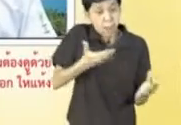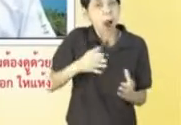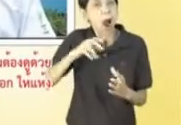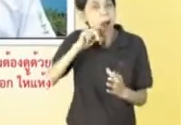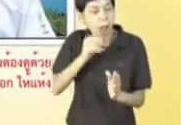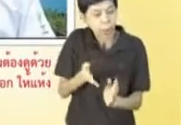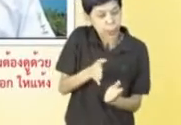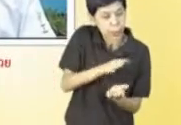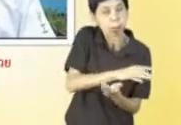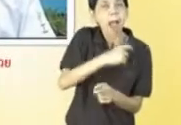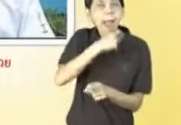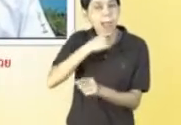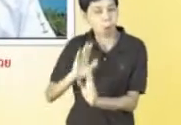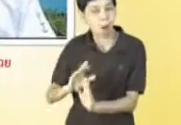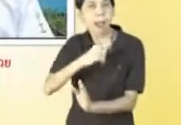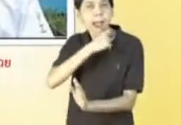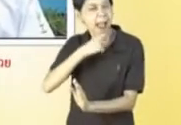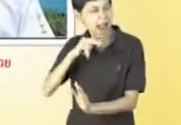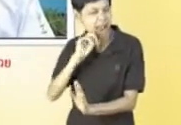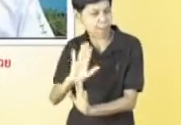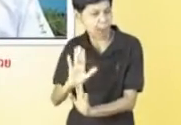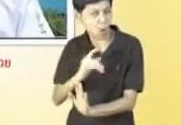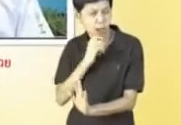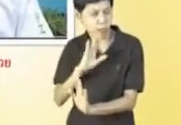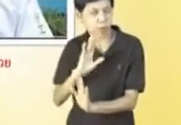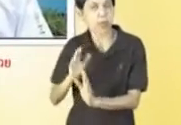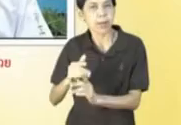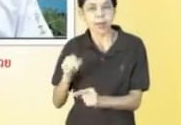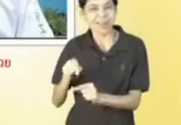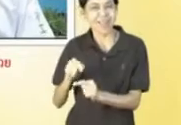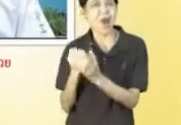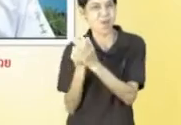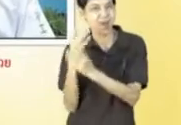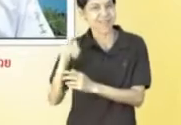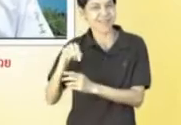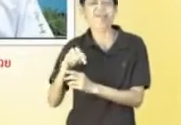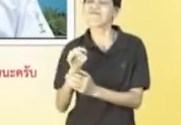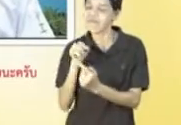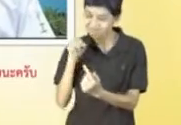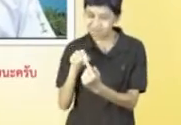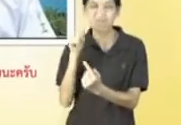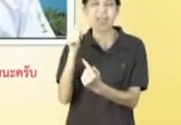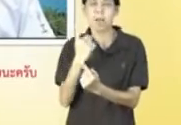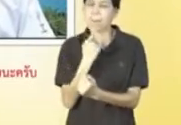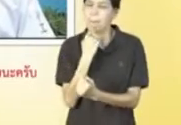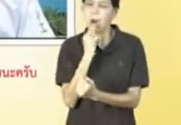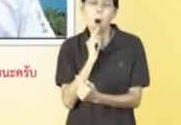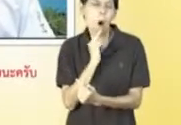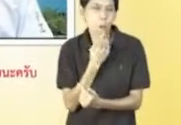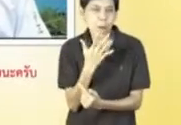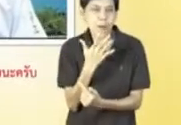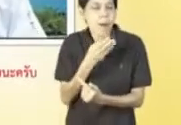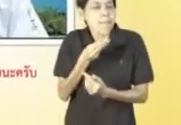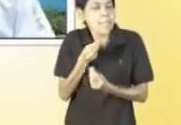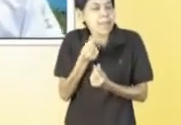นน้ำออกให้แห้งนะครับเพราะว่าไม่ควรให้มีน้ำผสมอยู่ด้วยแล้วจะได้ขี้เหล็กที่ถูกต้องนะฮะรสชาติก็ไม่ขมจะออกมัน